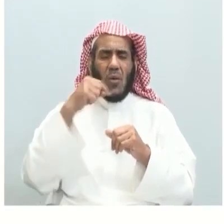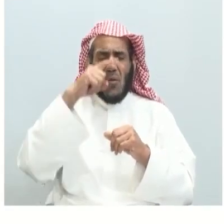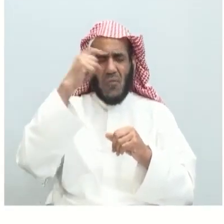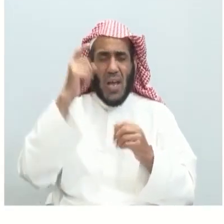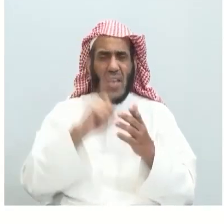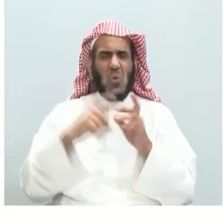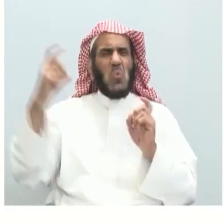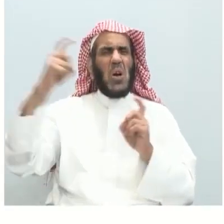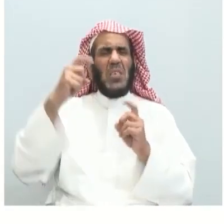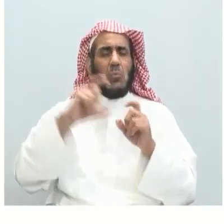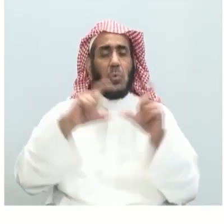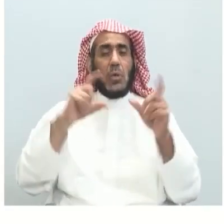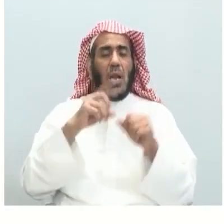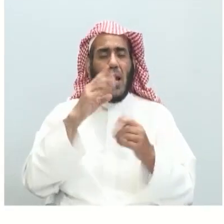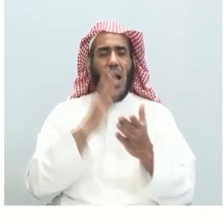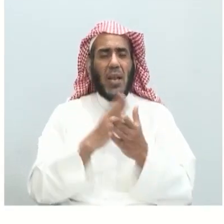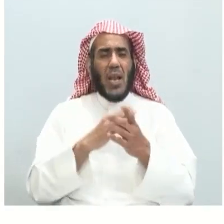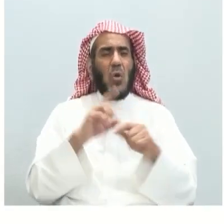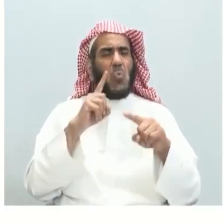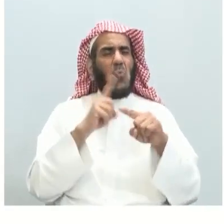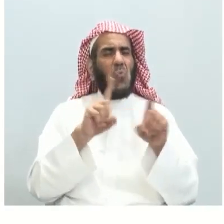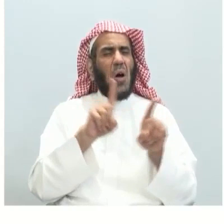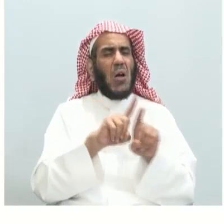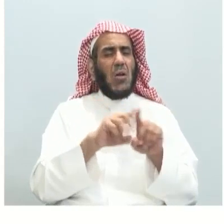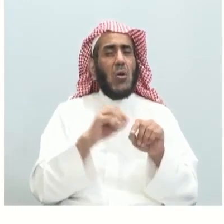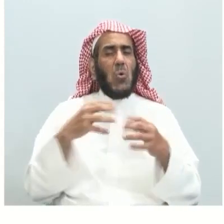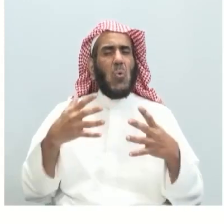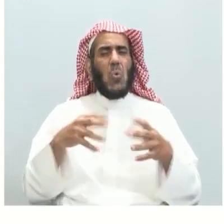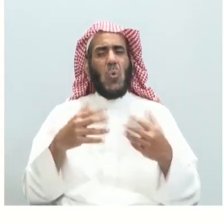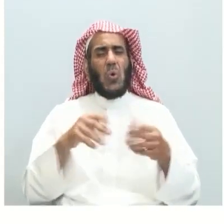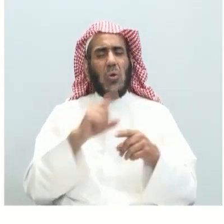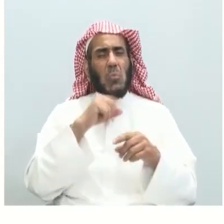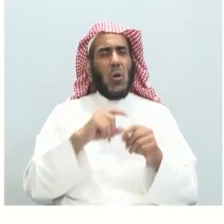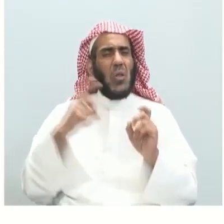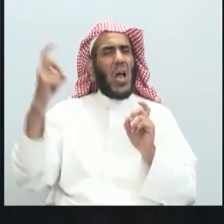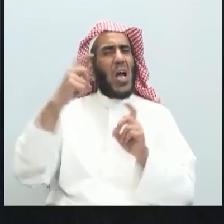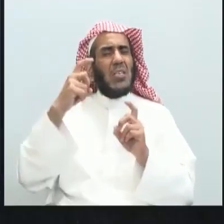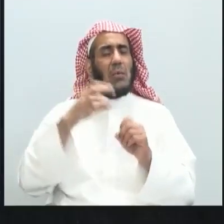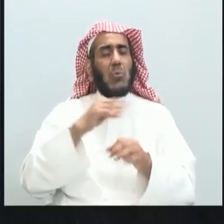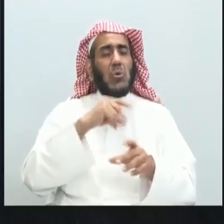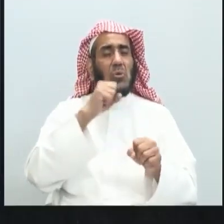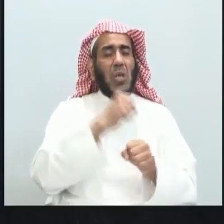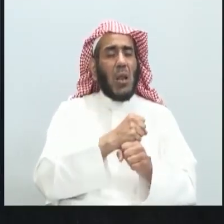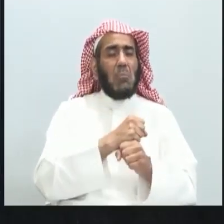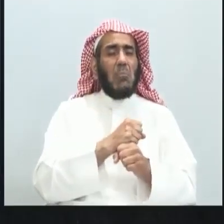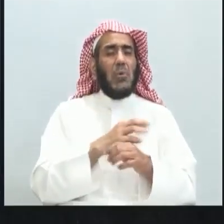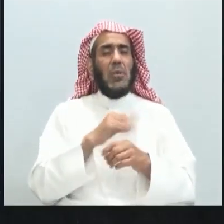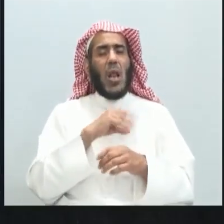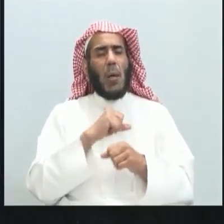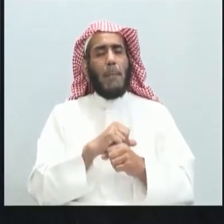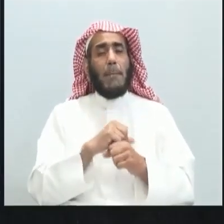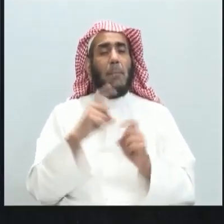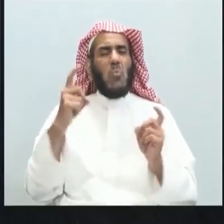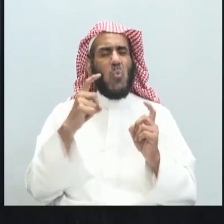هو خصيم مبين لان الكفار كفار قريش هم الذين الذين خاصموا رسول الله صلى الله عليه